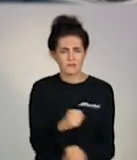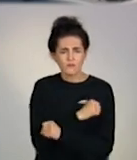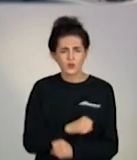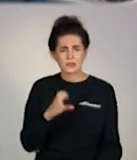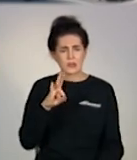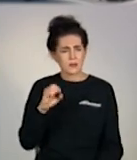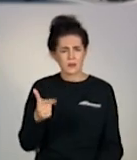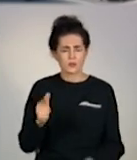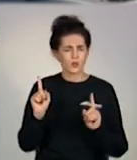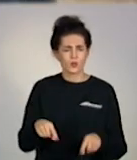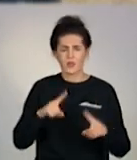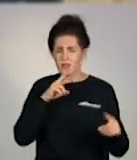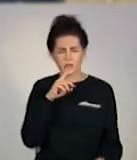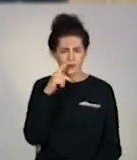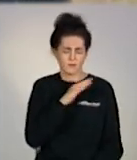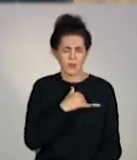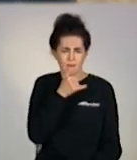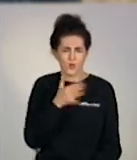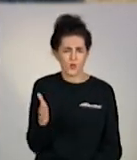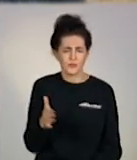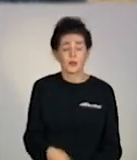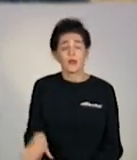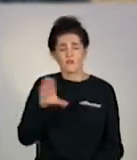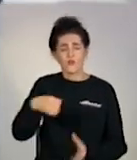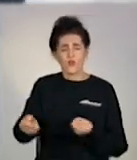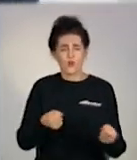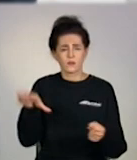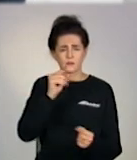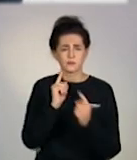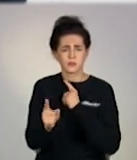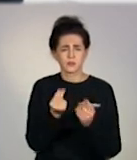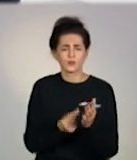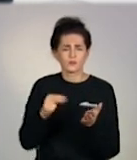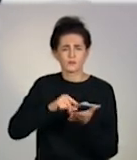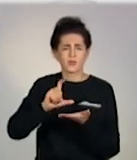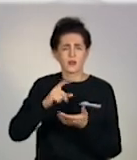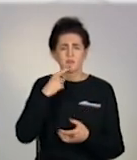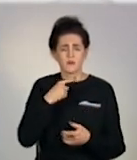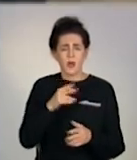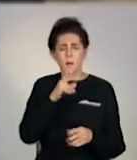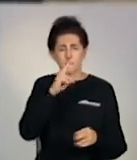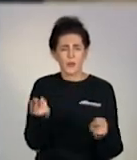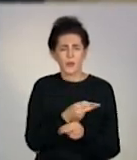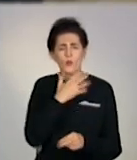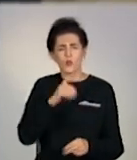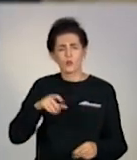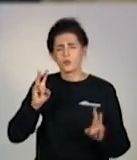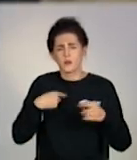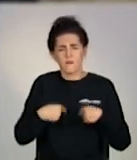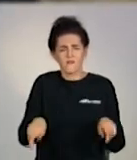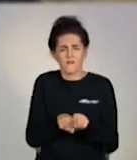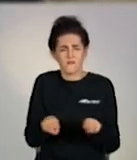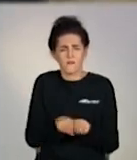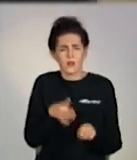снігу. Водії ж після збільшення тарифів на проїзд втратити пасажирів не бояться. Хай ходять пішки, мені все